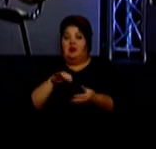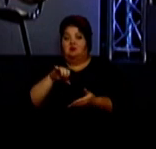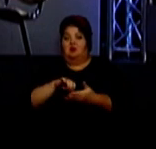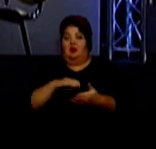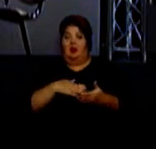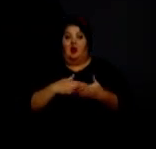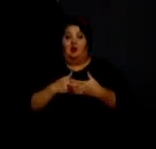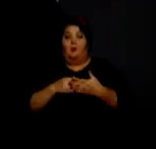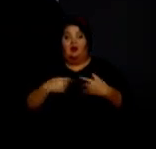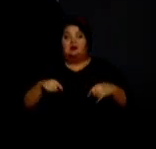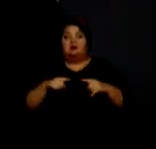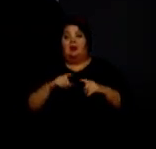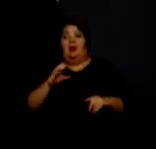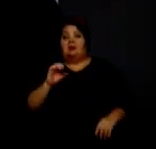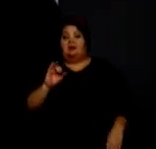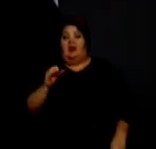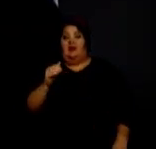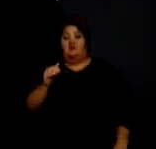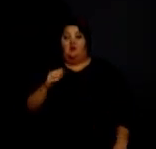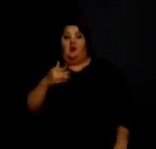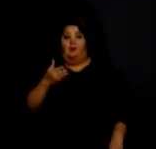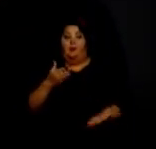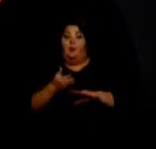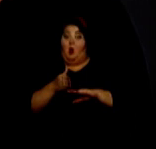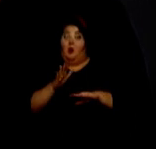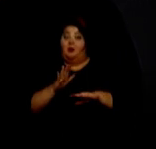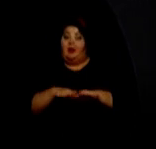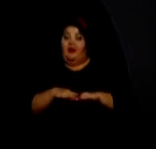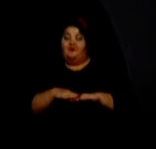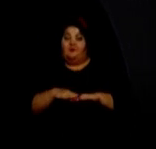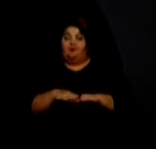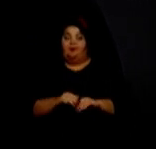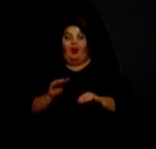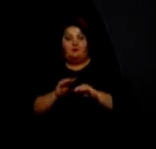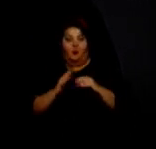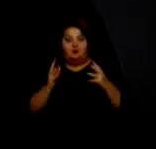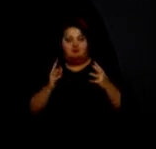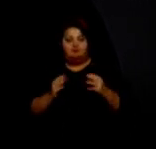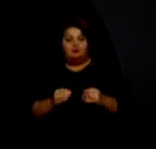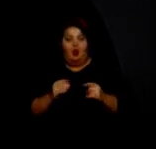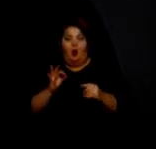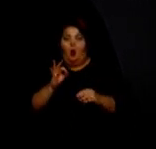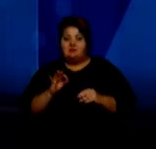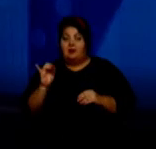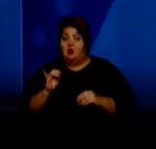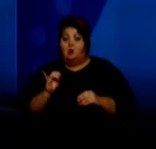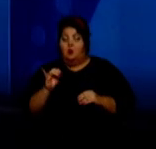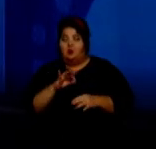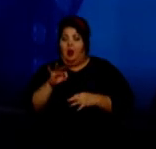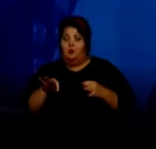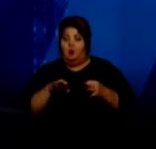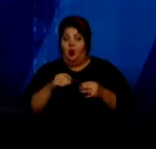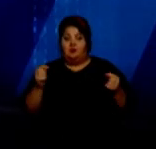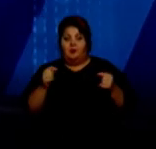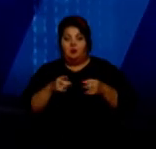громадської організації «Сейв Полтава». Доброго дня. Доброго дня. Оксана Юріївна, проєкт протиаварійних робіт мали